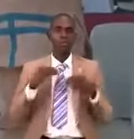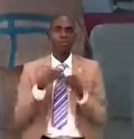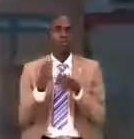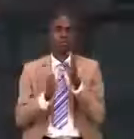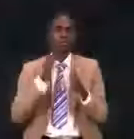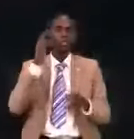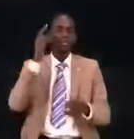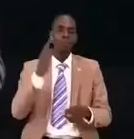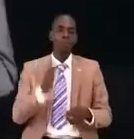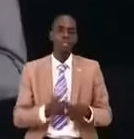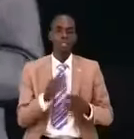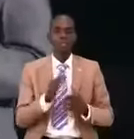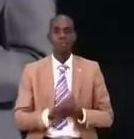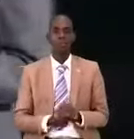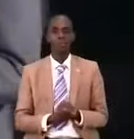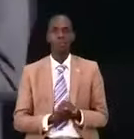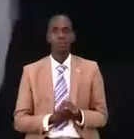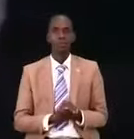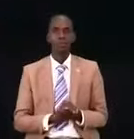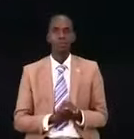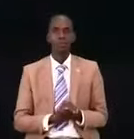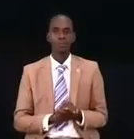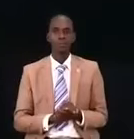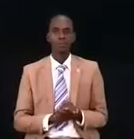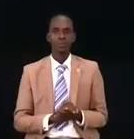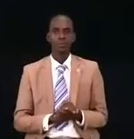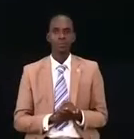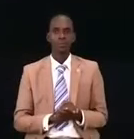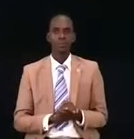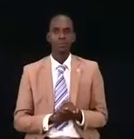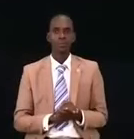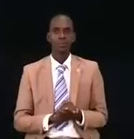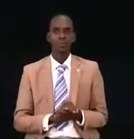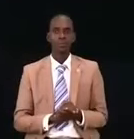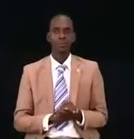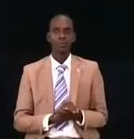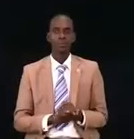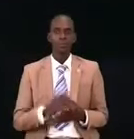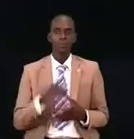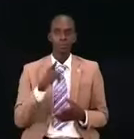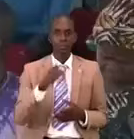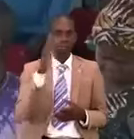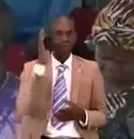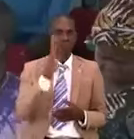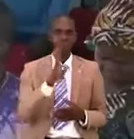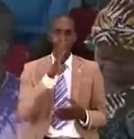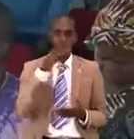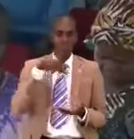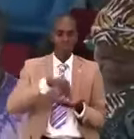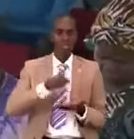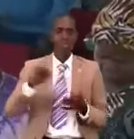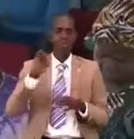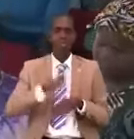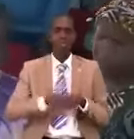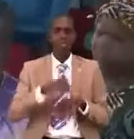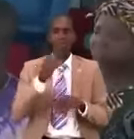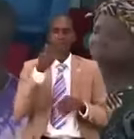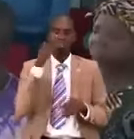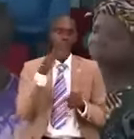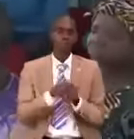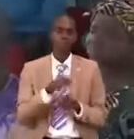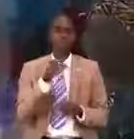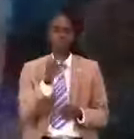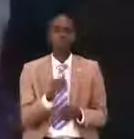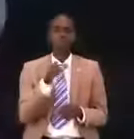tu vas tenir sur les promesses tu ne vas pas t'asseoir dans aux